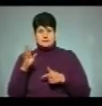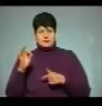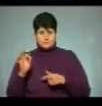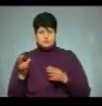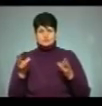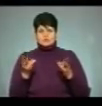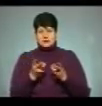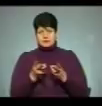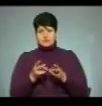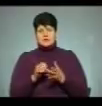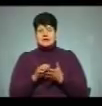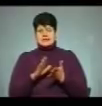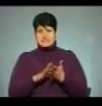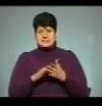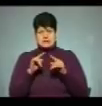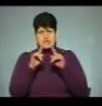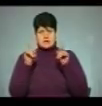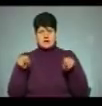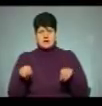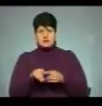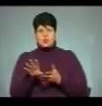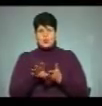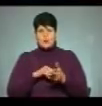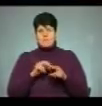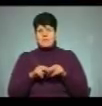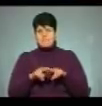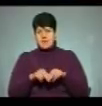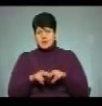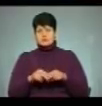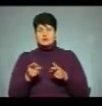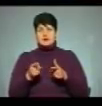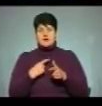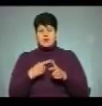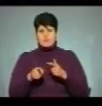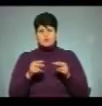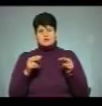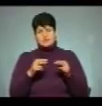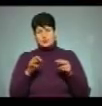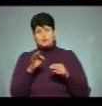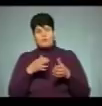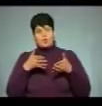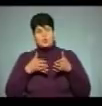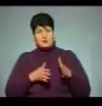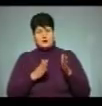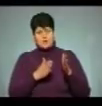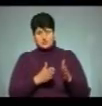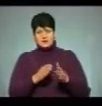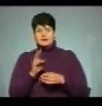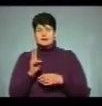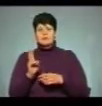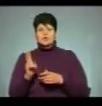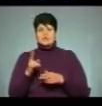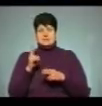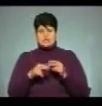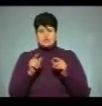потрібно реєстраційна картка, копія паспорта, або якщо він відсутній, свідоцтво про народження, а також для тих, хто